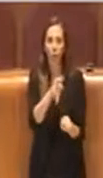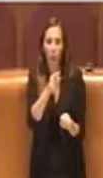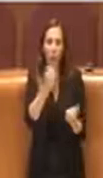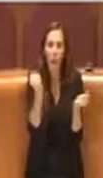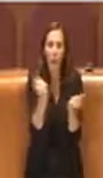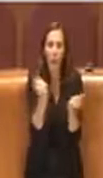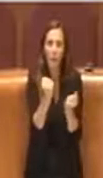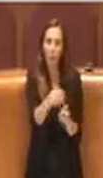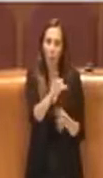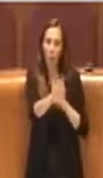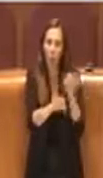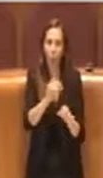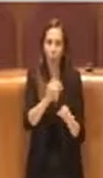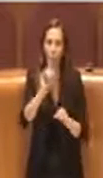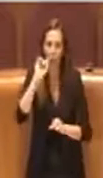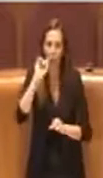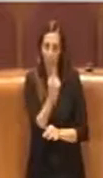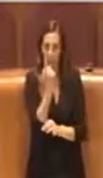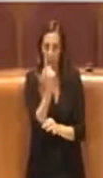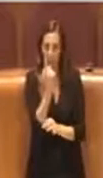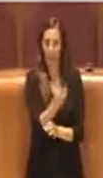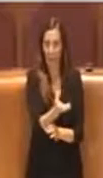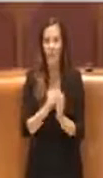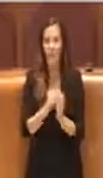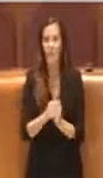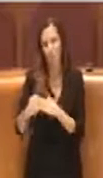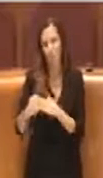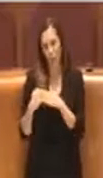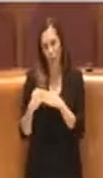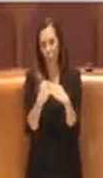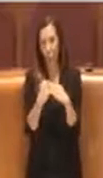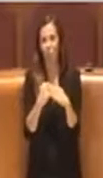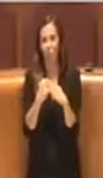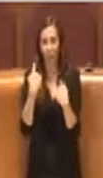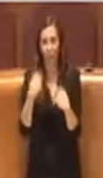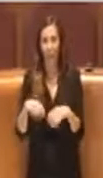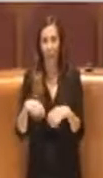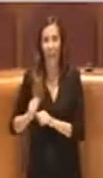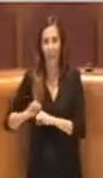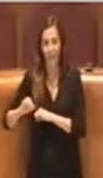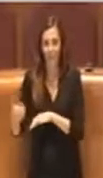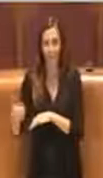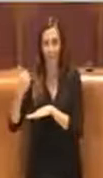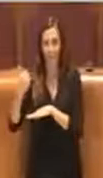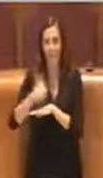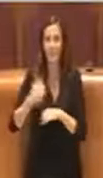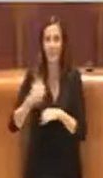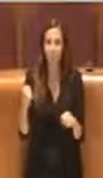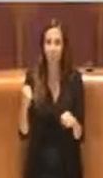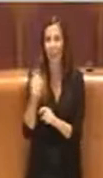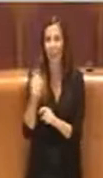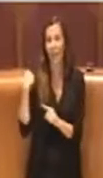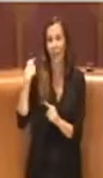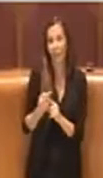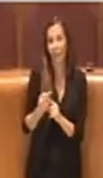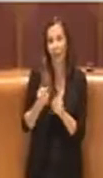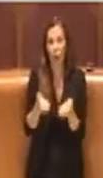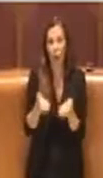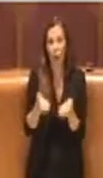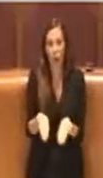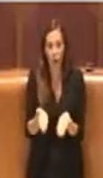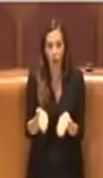che viene fatta anche a supporto dell'amministrazione capitolina e che purtroppo diciamo fino ad oggi non